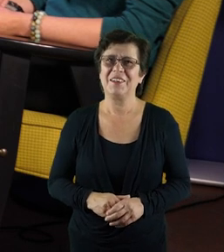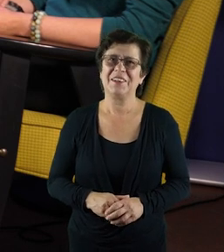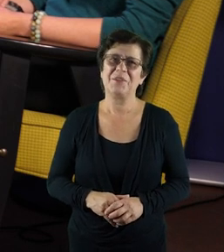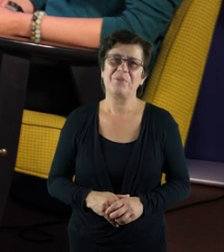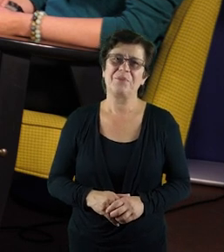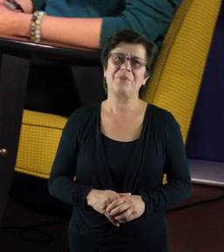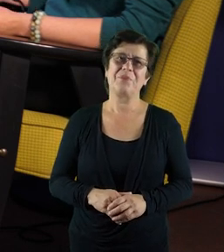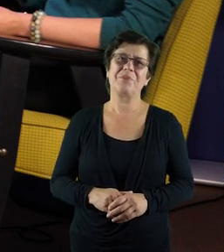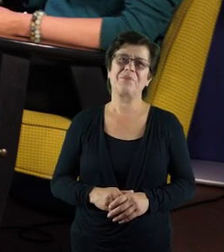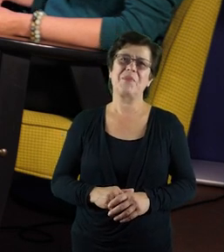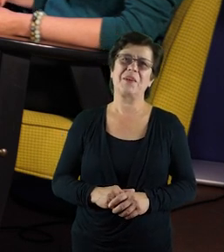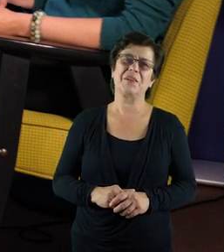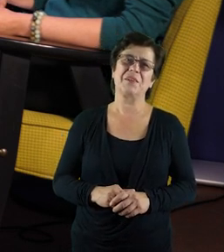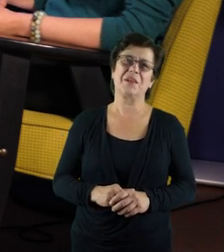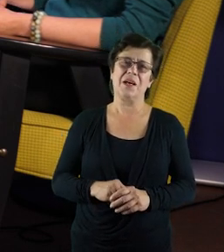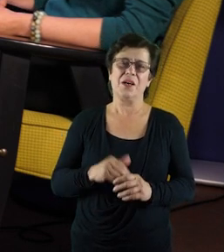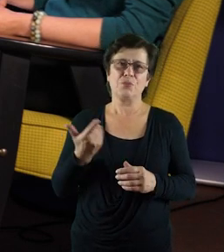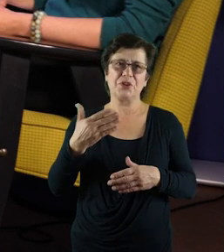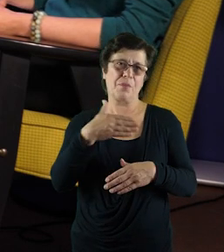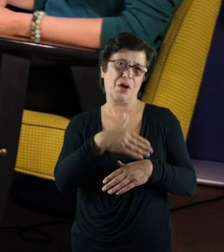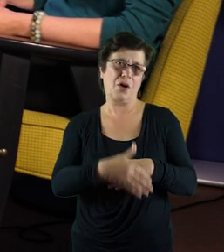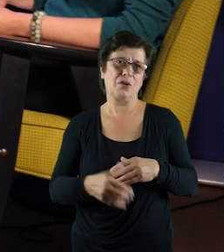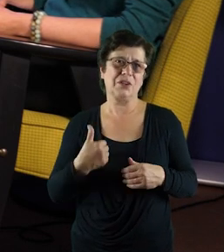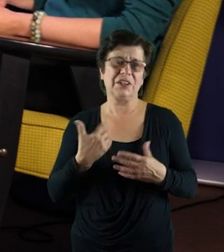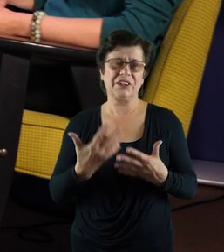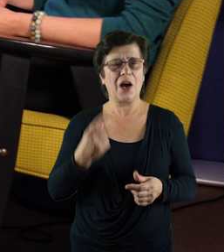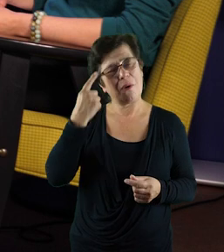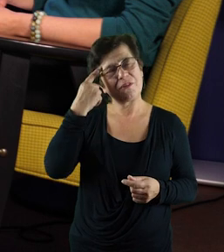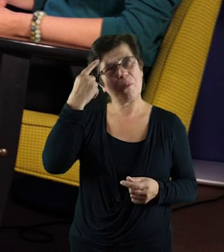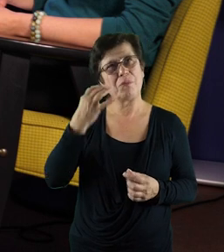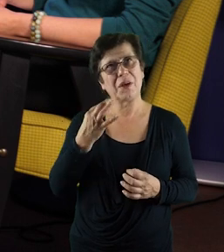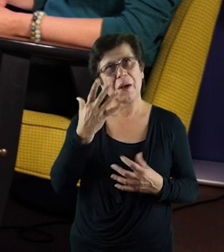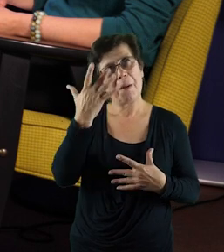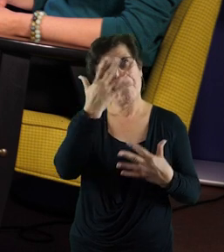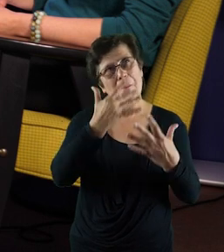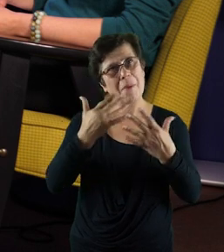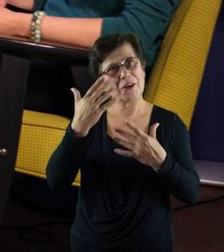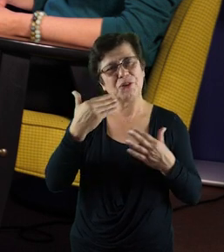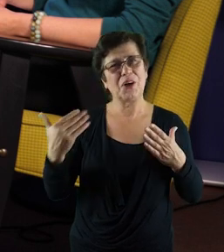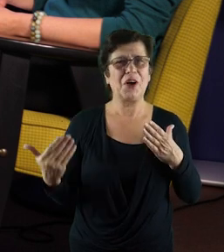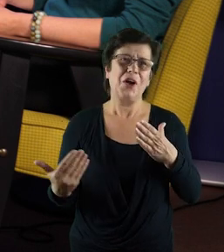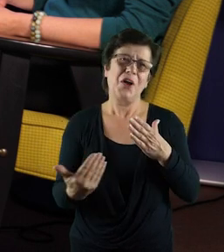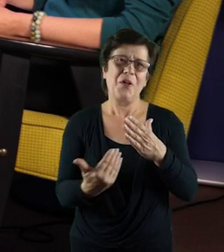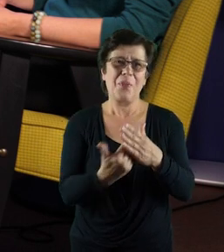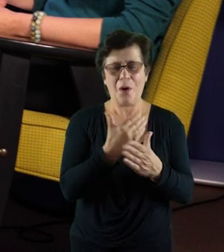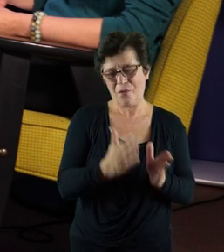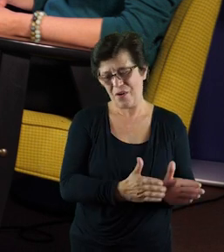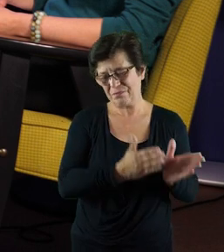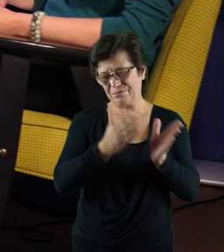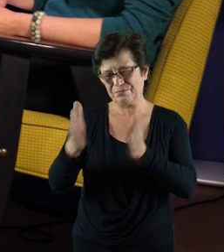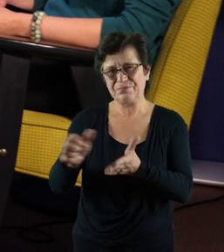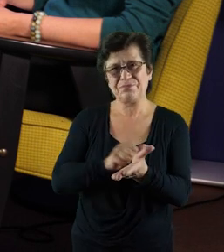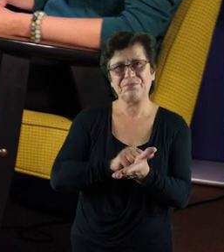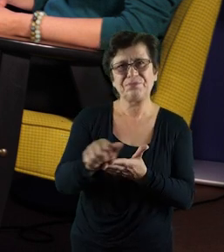Bo chyba musimy kończyć, a ja bym chciała tylko jeszcze wspomnieć, że mi się trochę marzy jakby taka nowa edycja Przybosia, bo wydaje mi się, że to jest